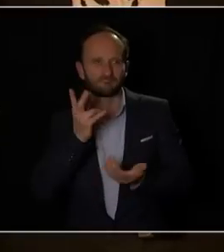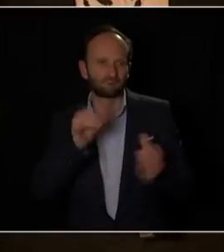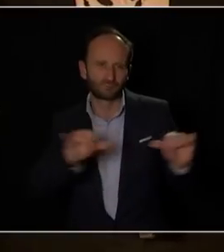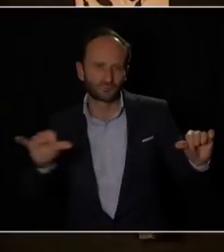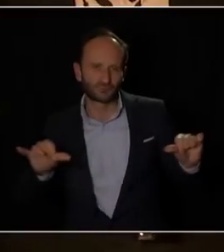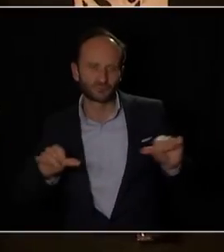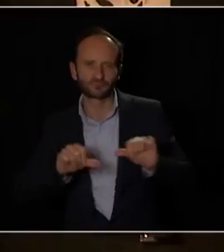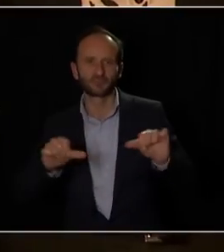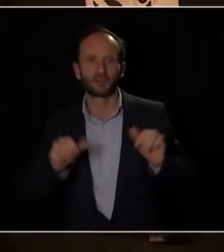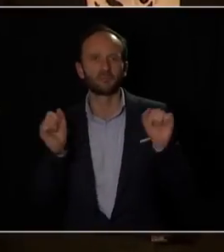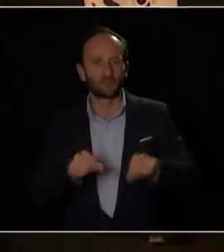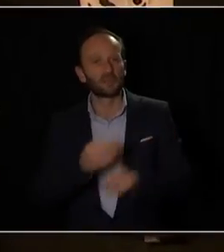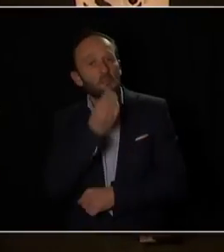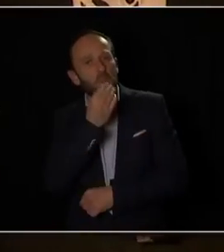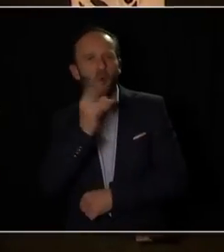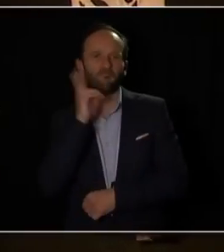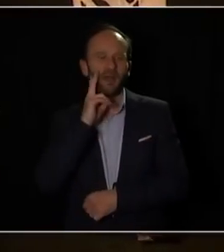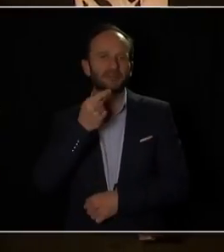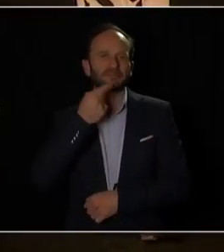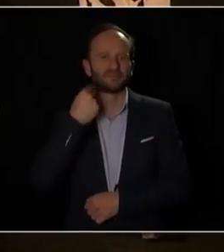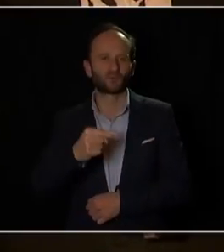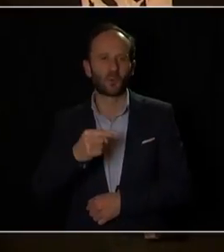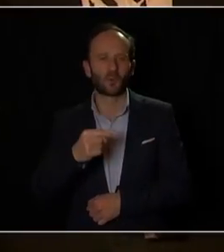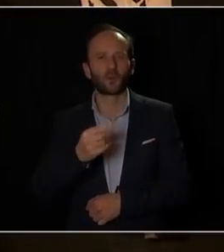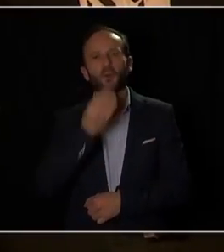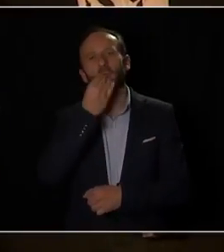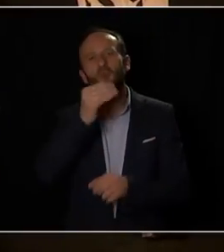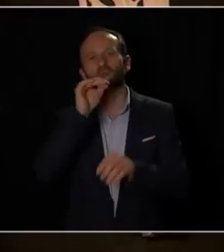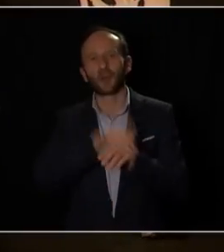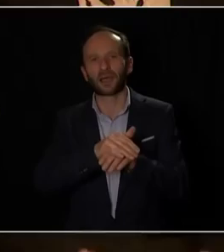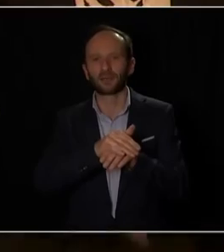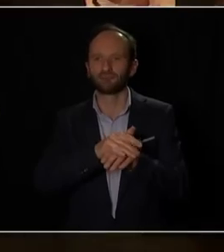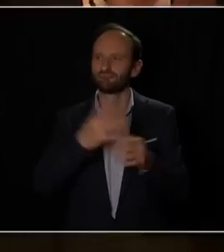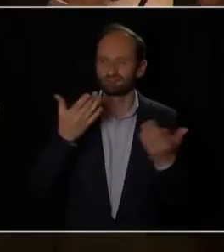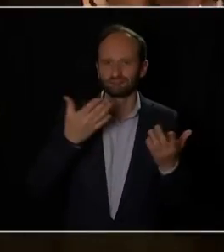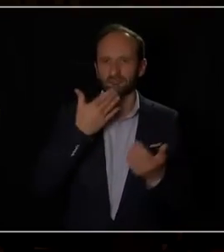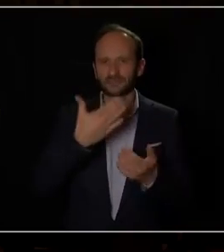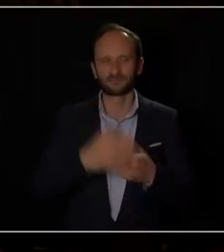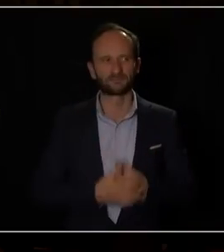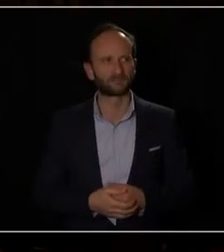passe. Surtout du bon vin de Dijon. Alors, bonne soirée et large soif à tous. Merci.